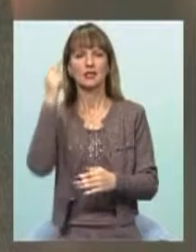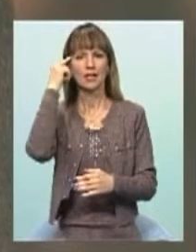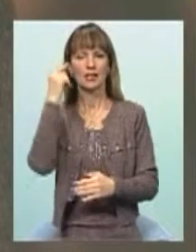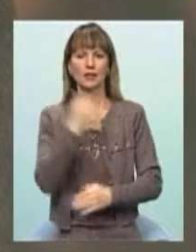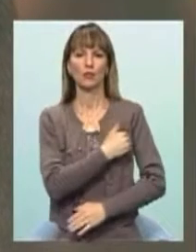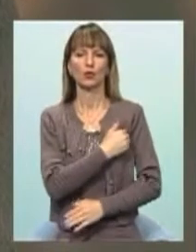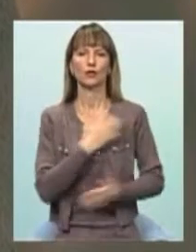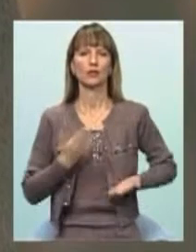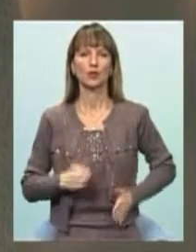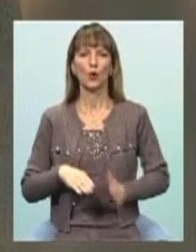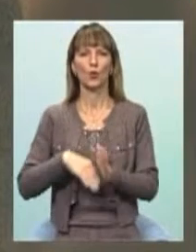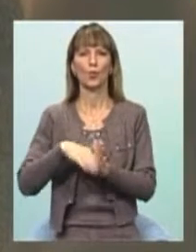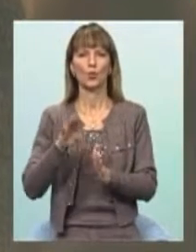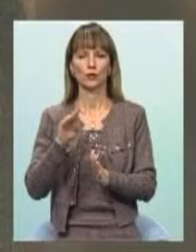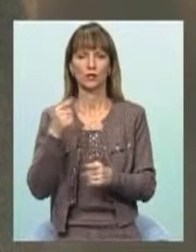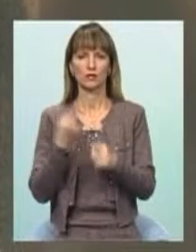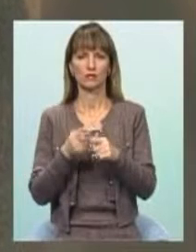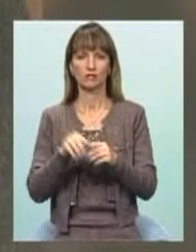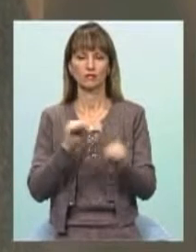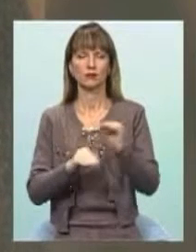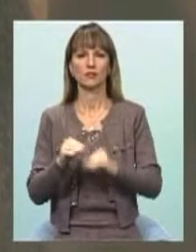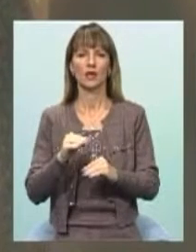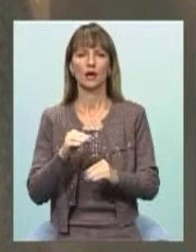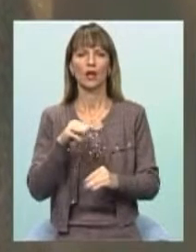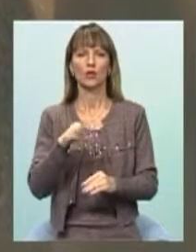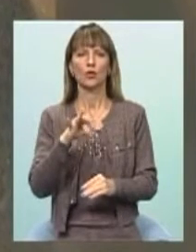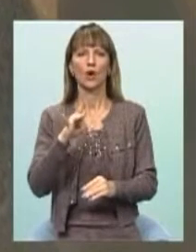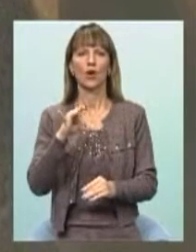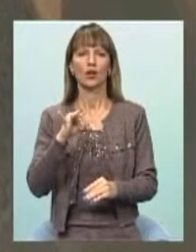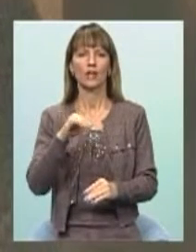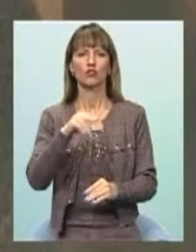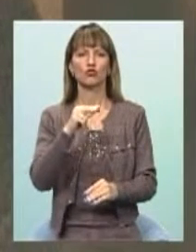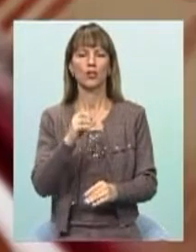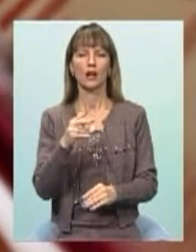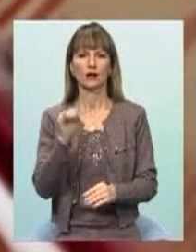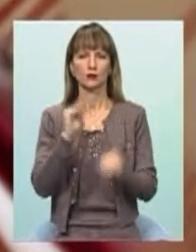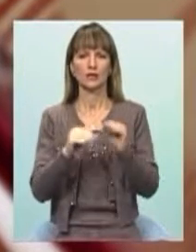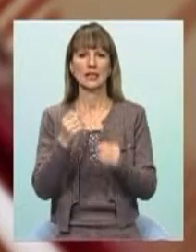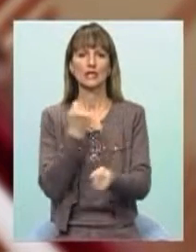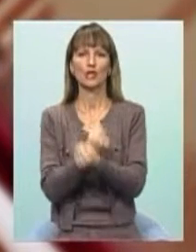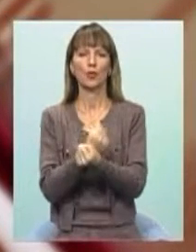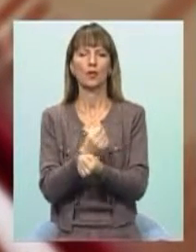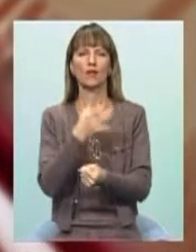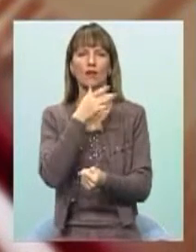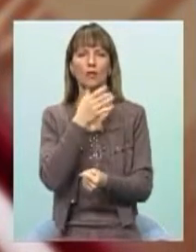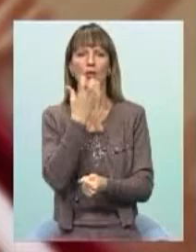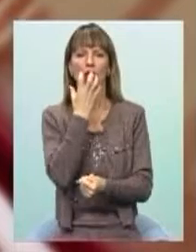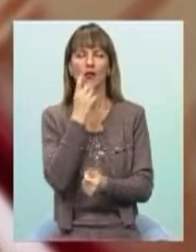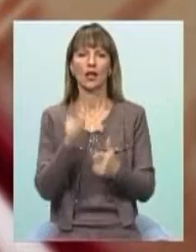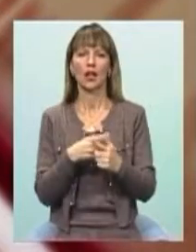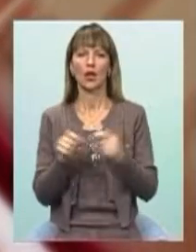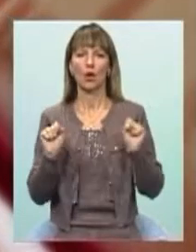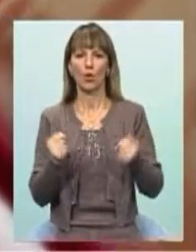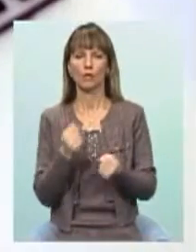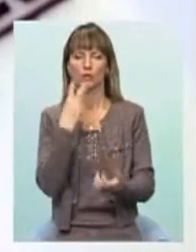тіла. Удосконалив пристрій флорентійський вчений Торрічеллі. Його термометр містив спирт, котрий при нагріванні чи охолодженні